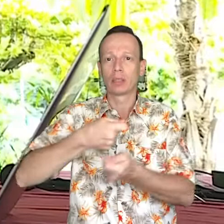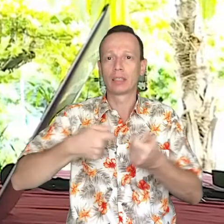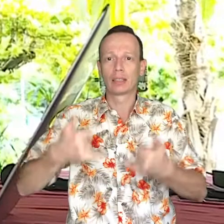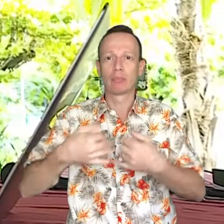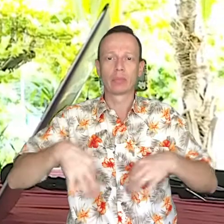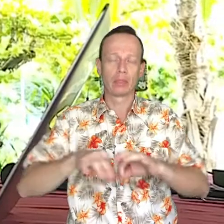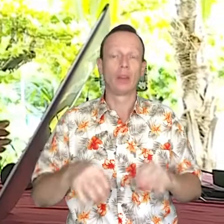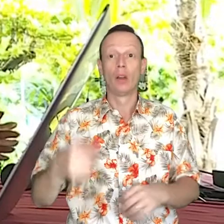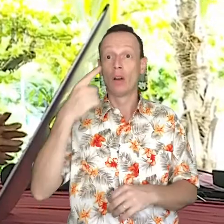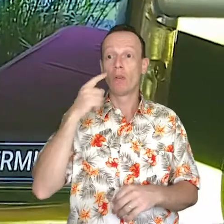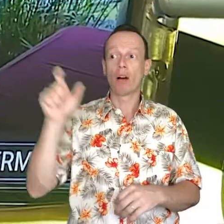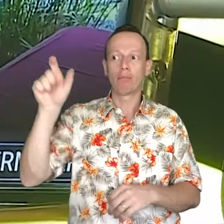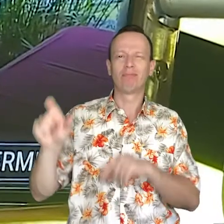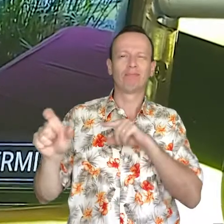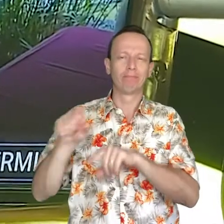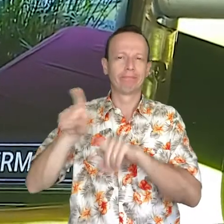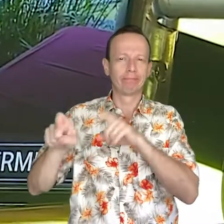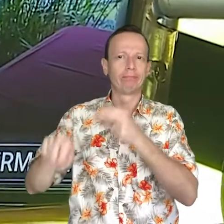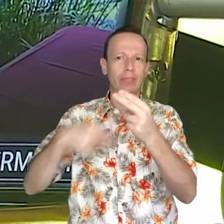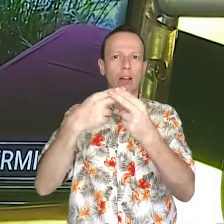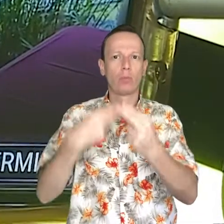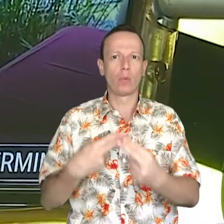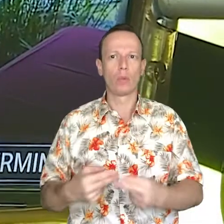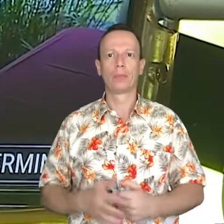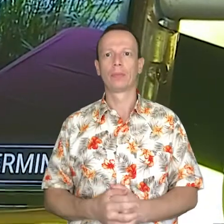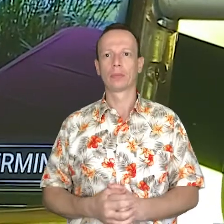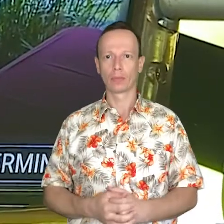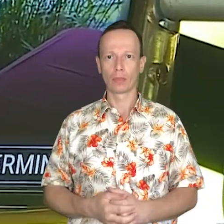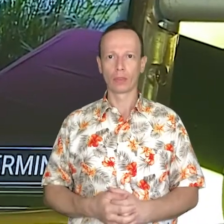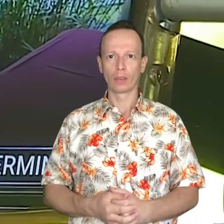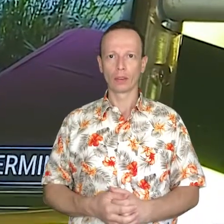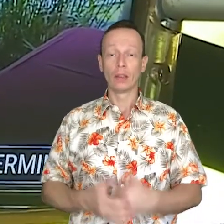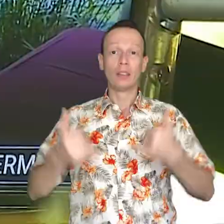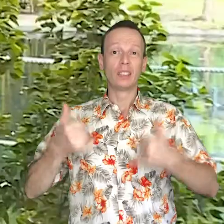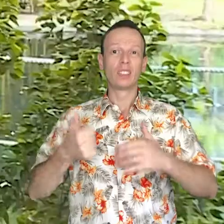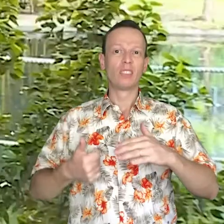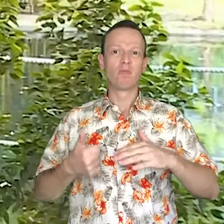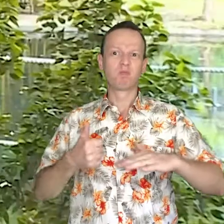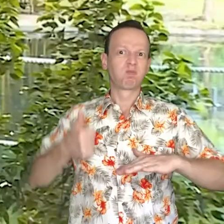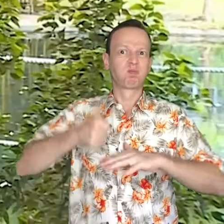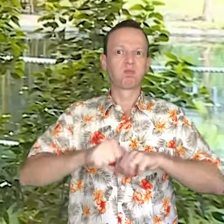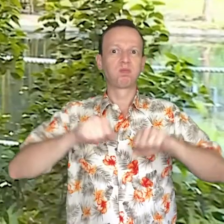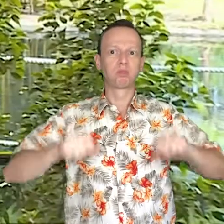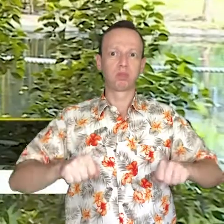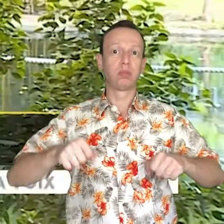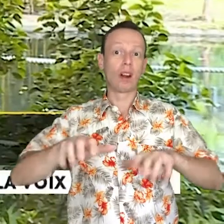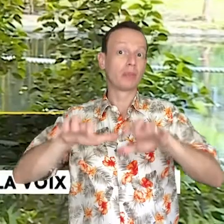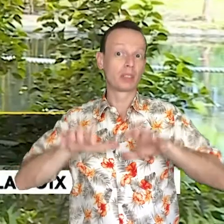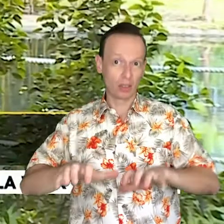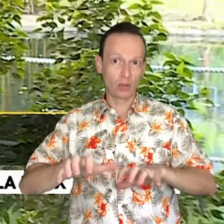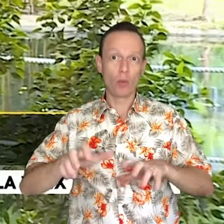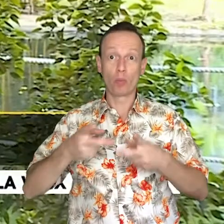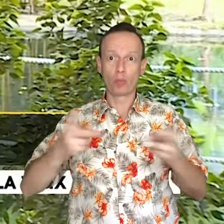d'écouter Nuihao Loré au micro de Hépoa Tewira et de Sandroli. On a un pays qui est dominé par l'administration